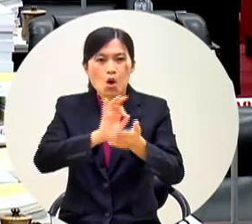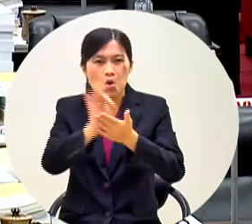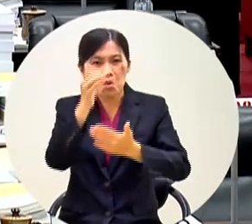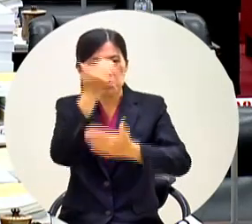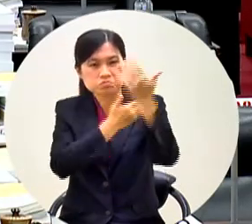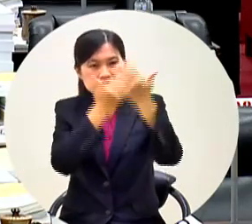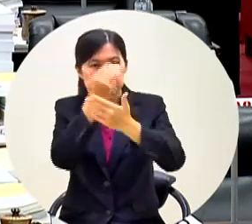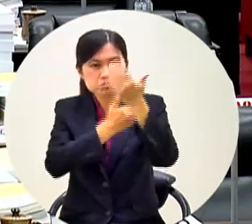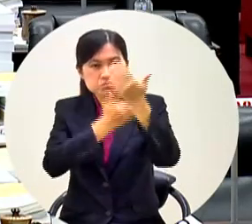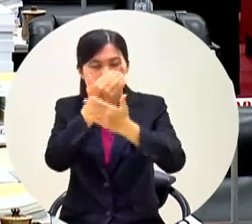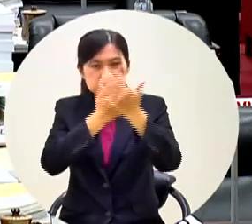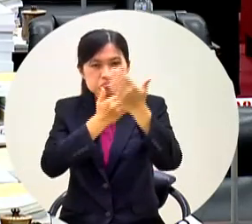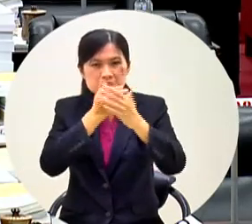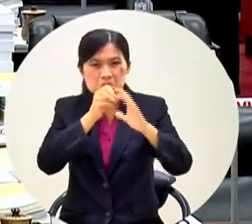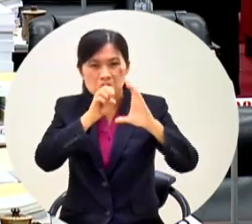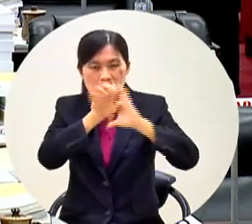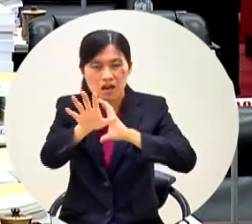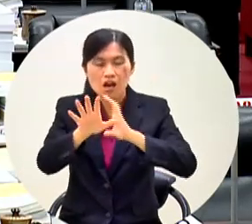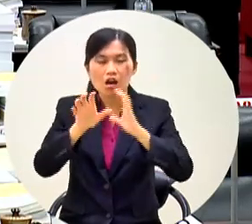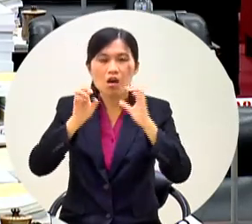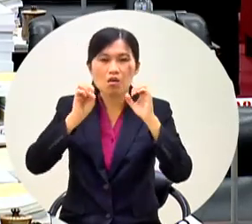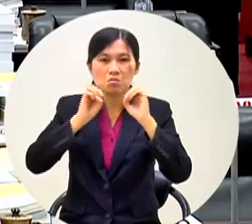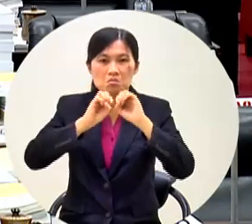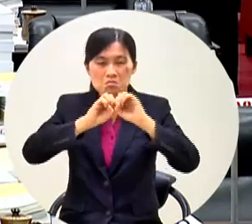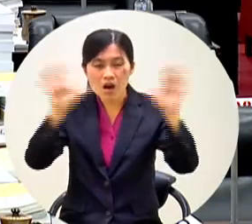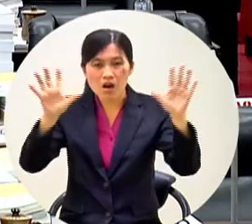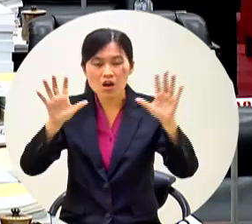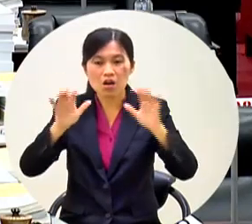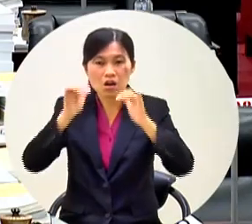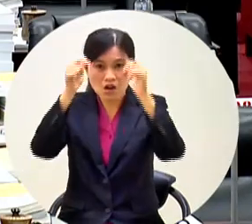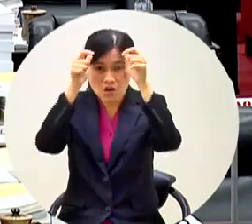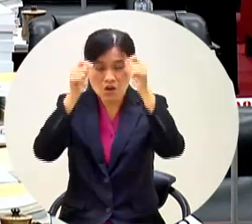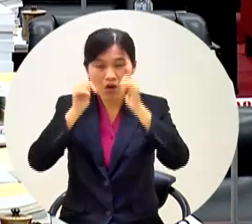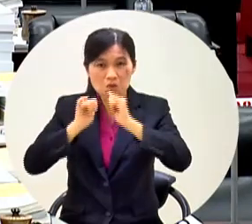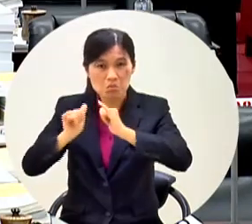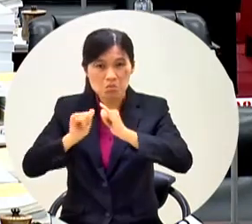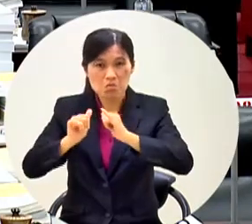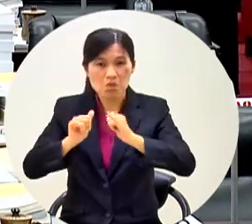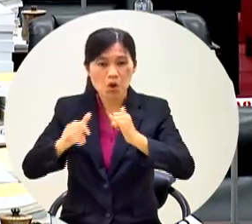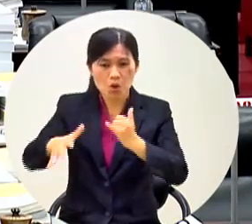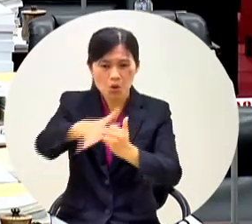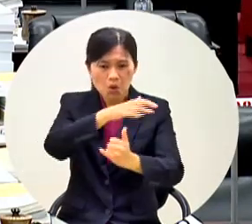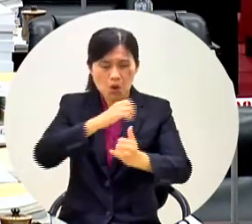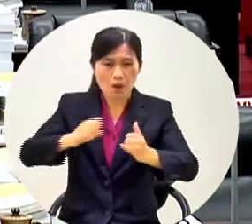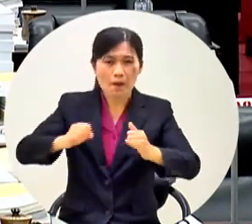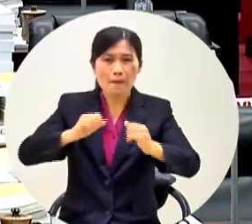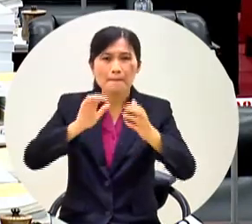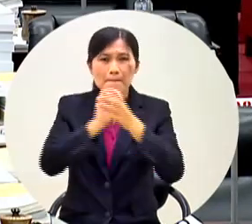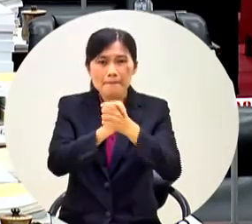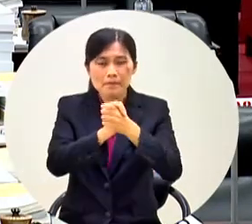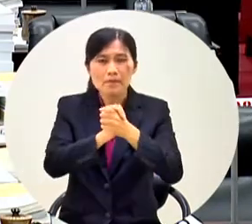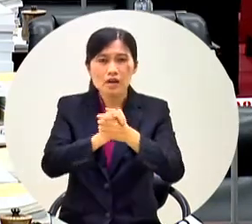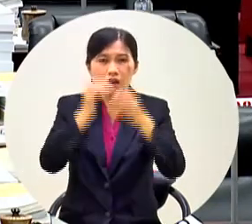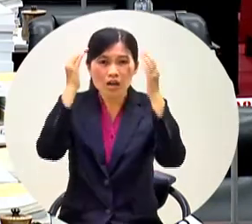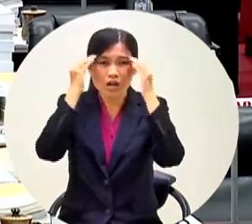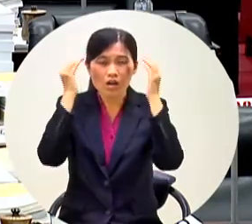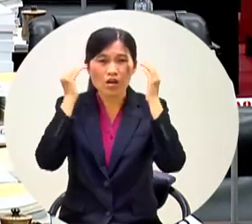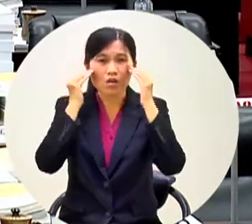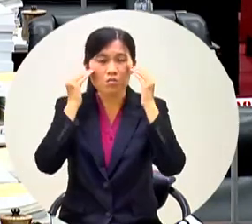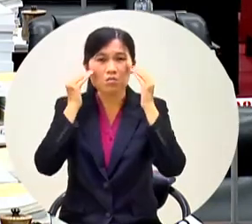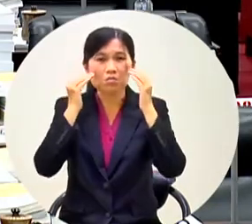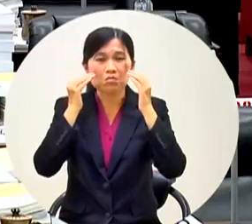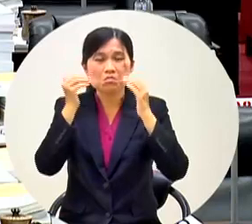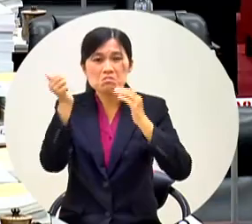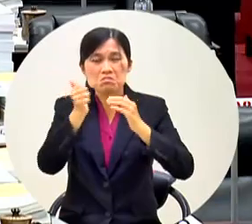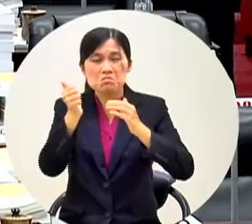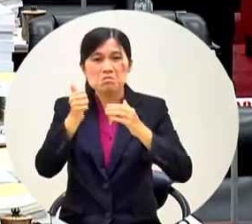告诉全国的朋友。韩国瑜不负责任，国民党，嗨！